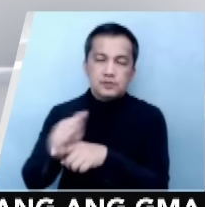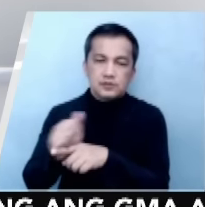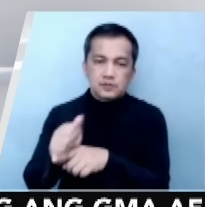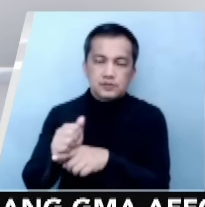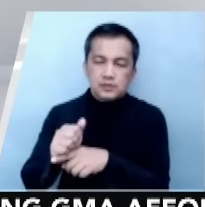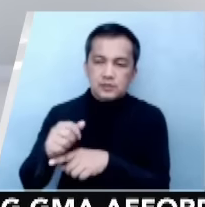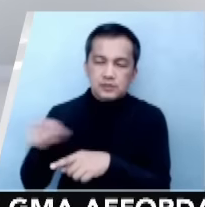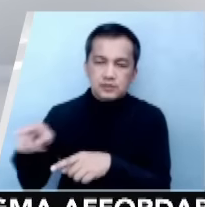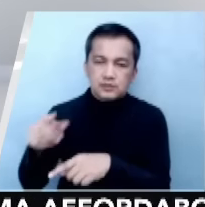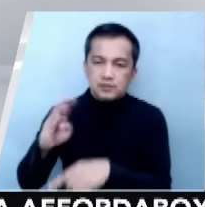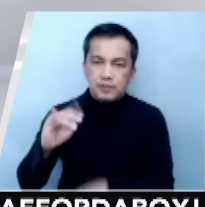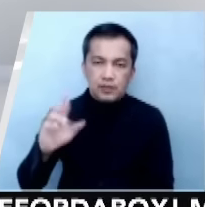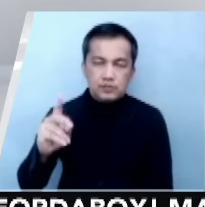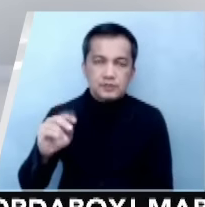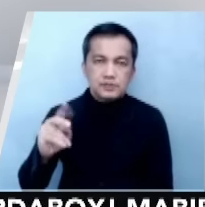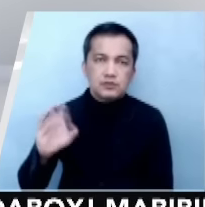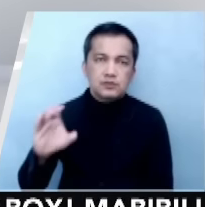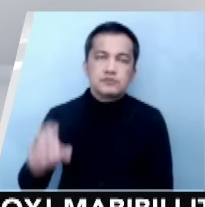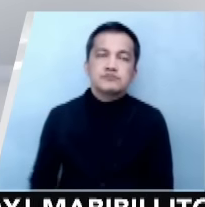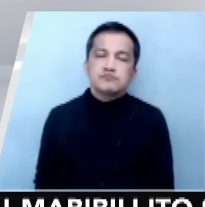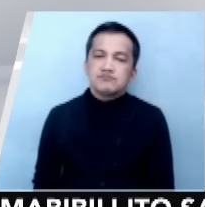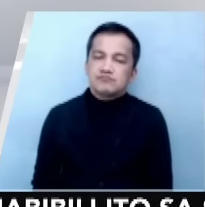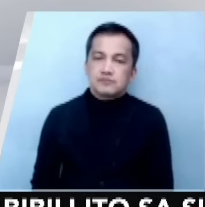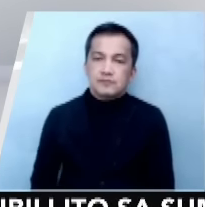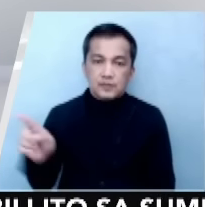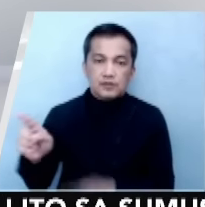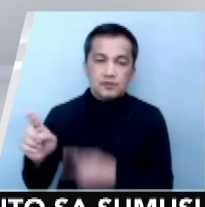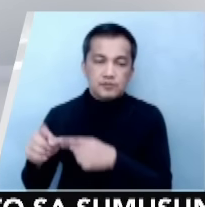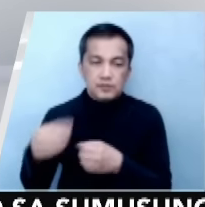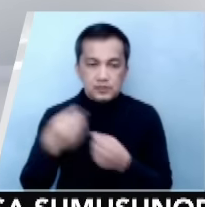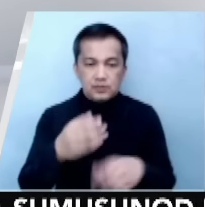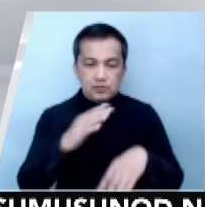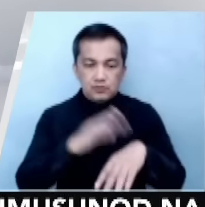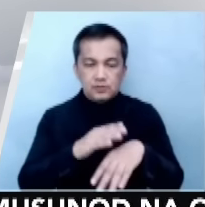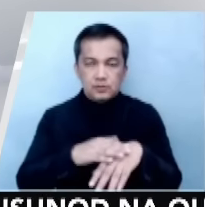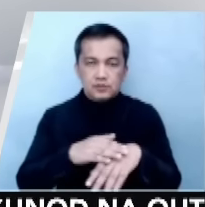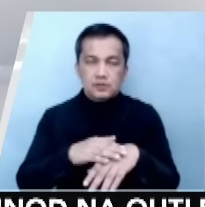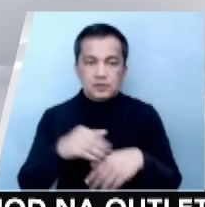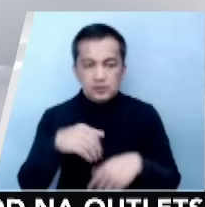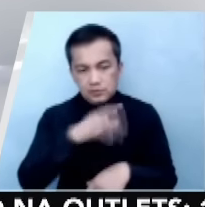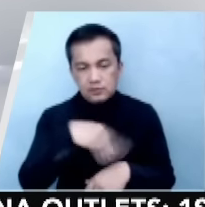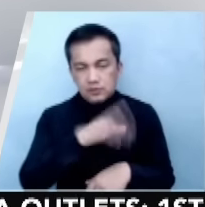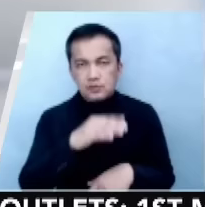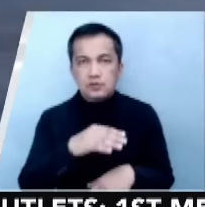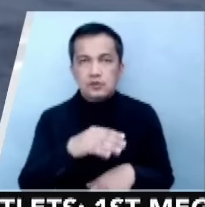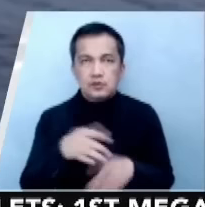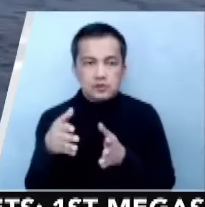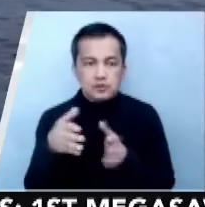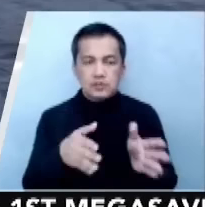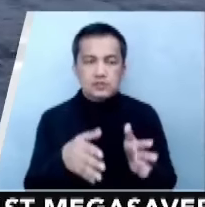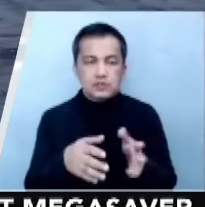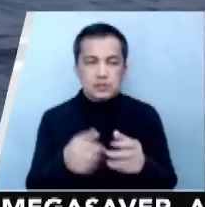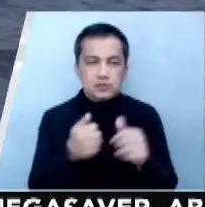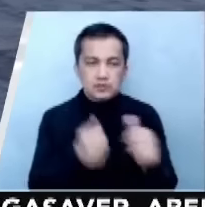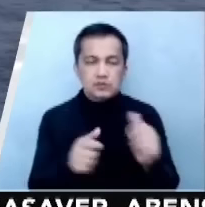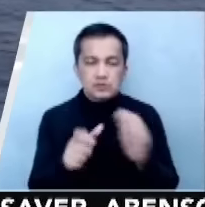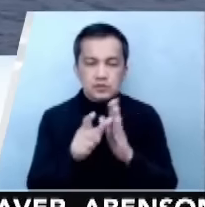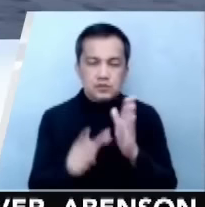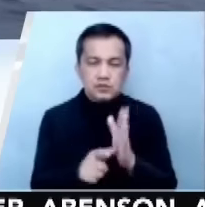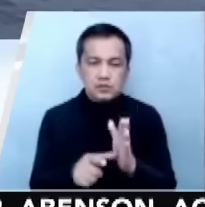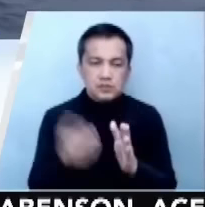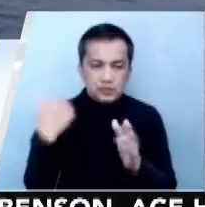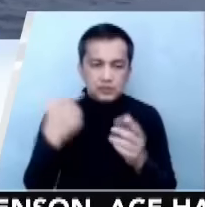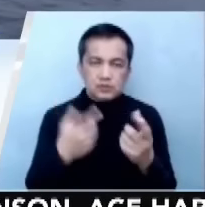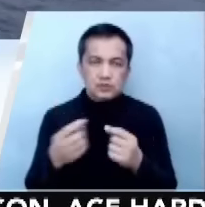Bajo de Masinloc. Binigyan daw nila ito ng warning bago itinaboy sa paraang naaayon sa batas. Dati nang nagsasagawa ng